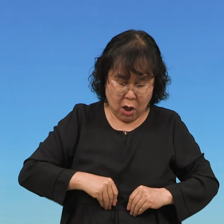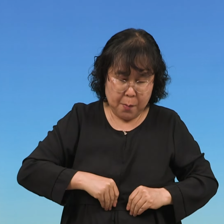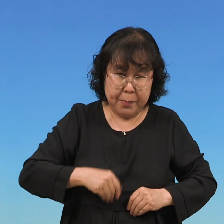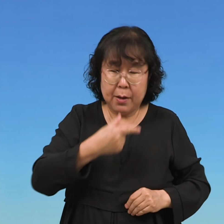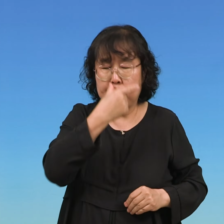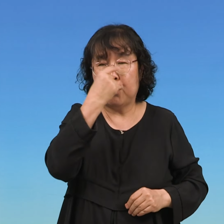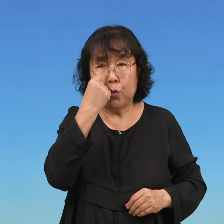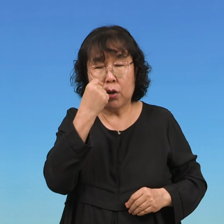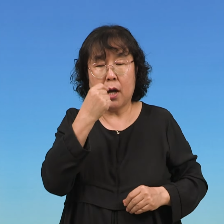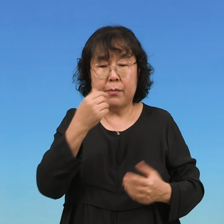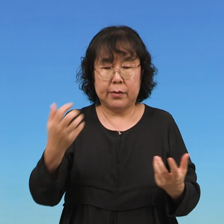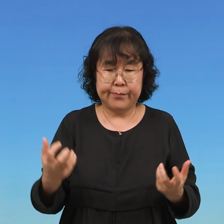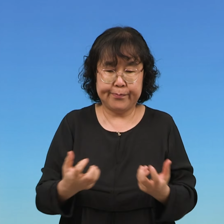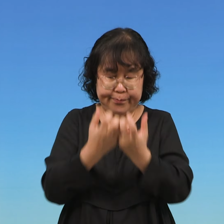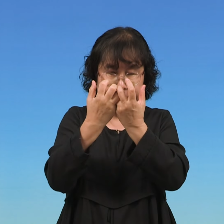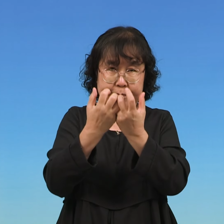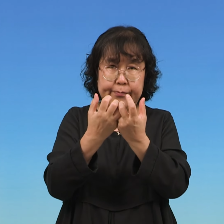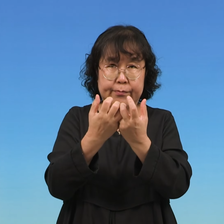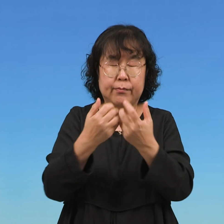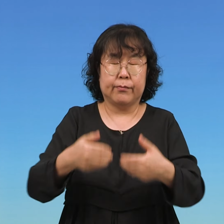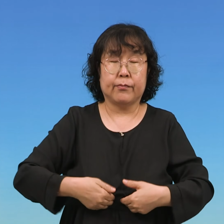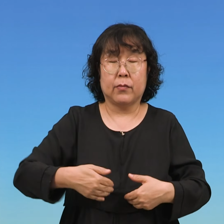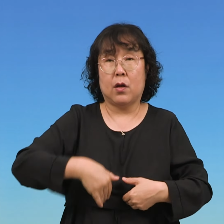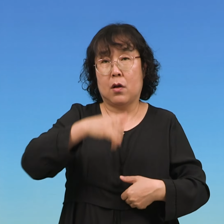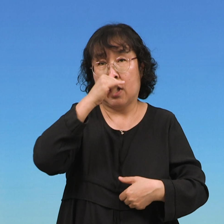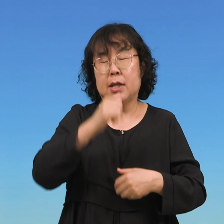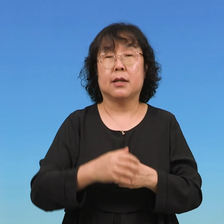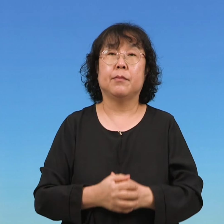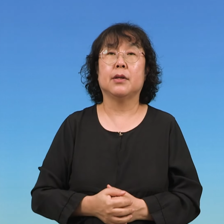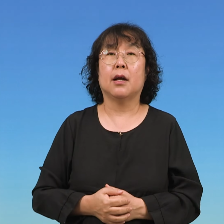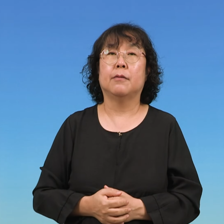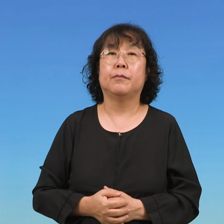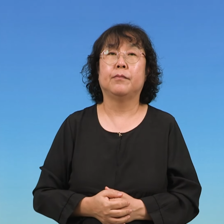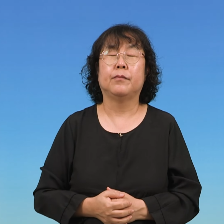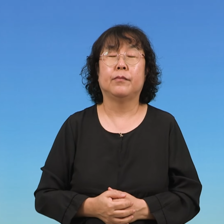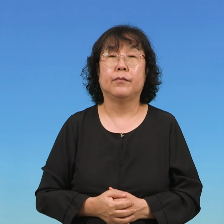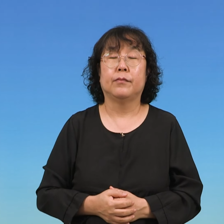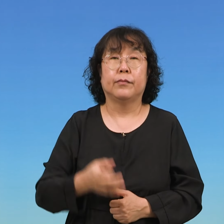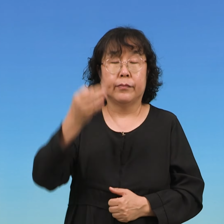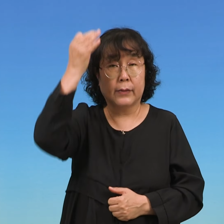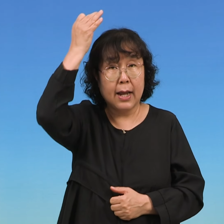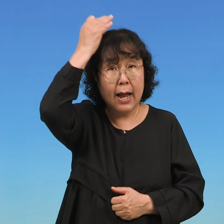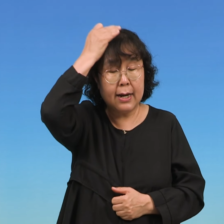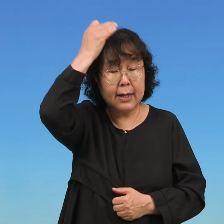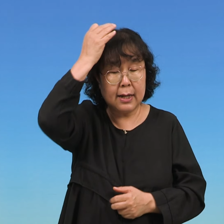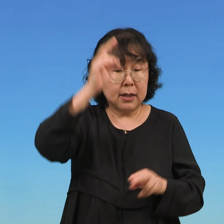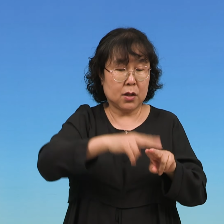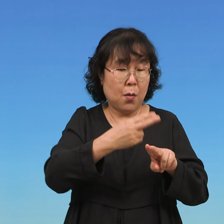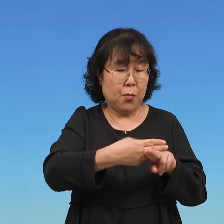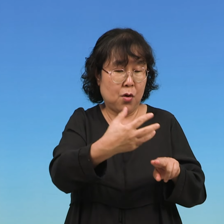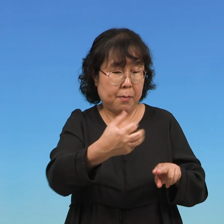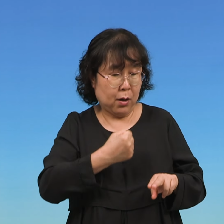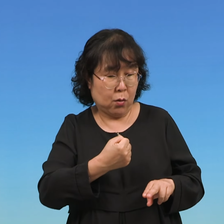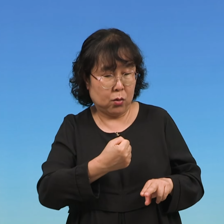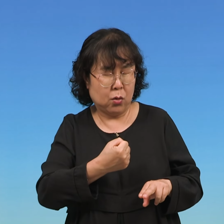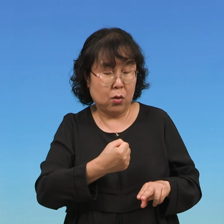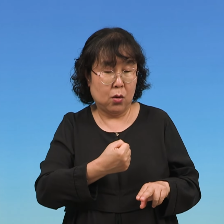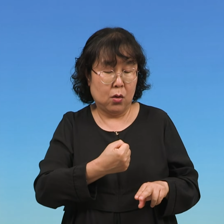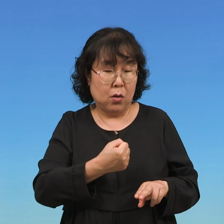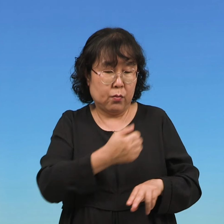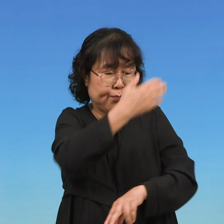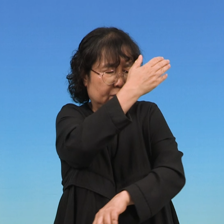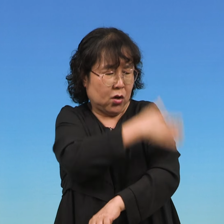채우기입니다 저는 남한 장군의 선물공세에 흔들리지 않았던 엘리사 선지자하고